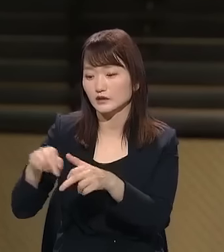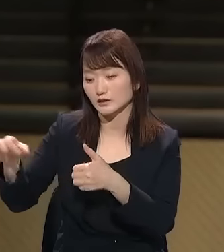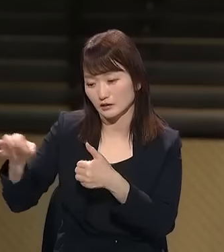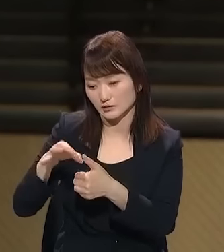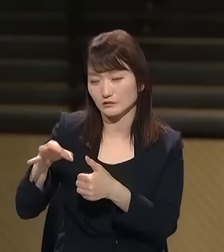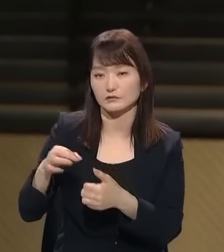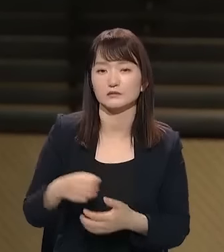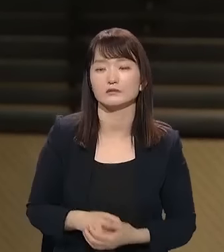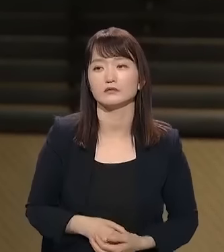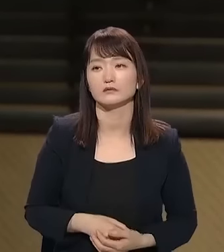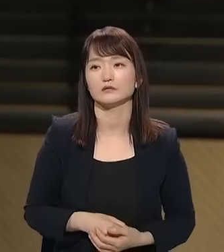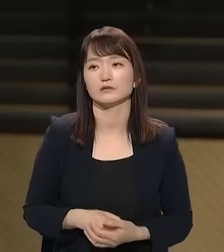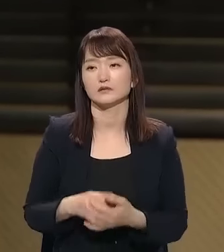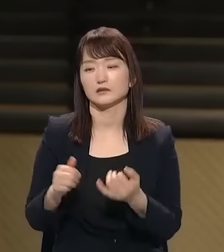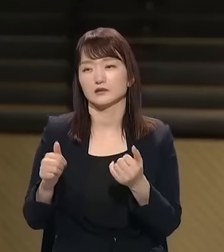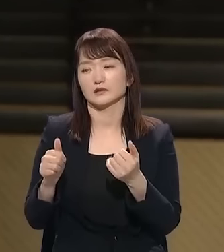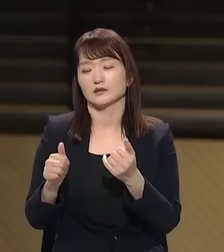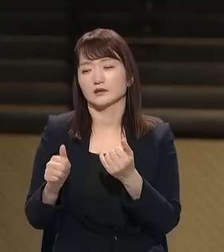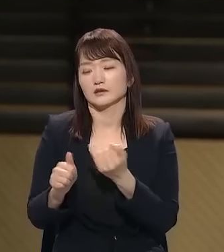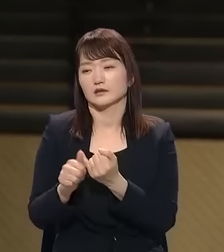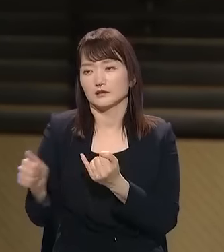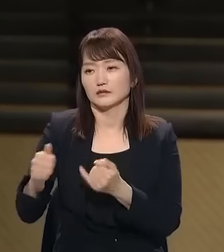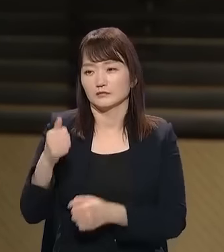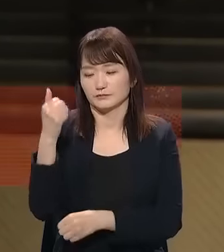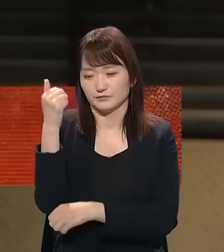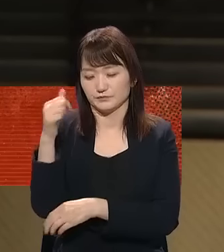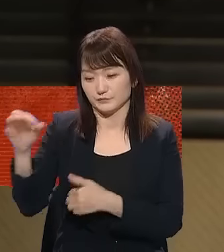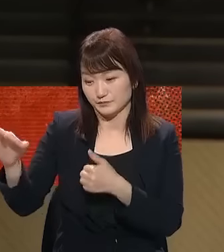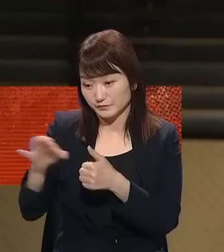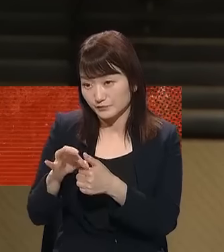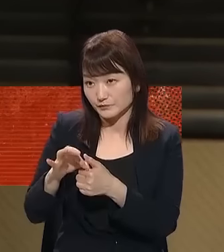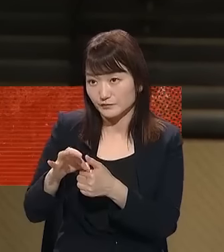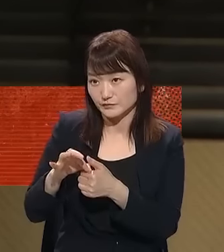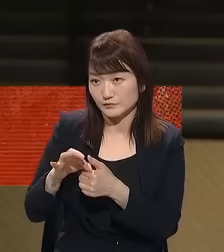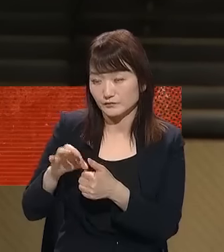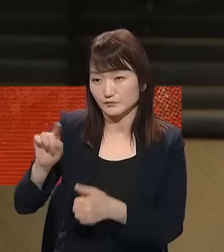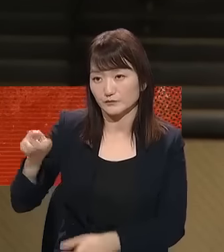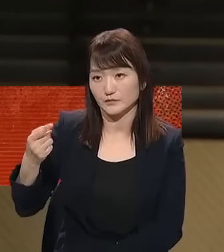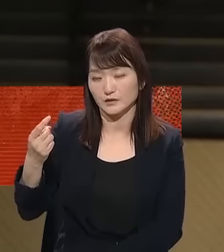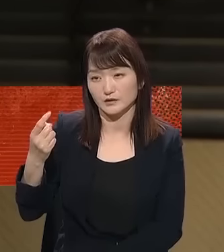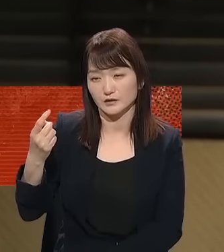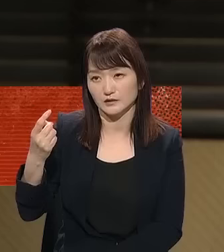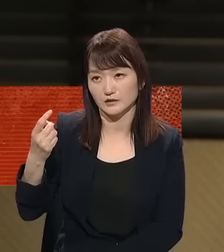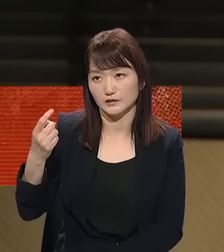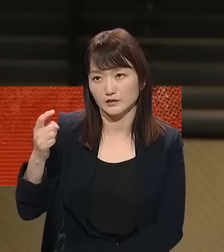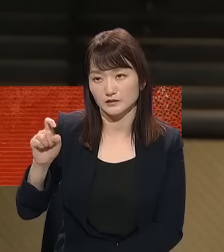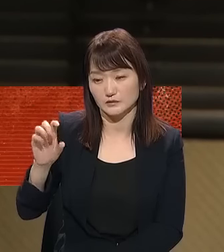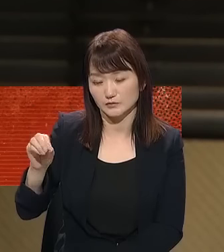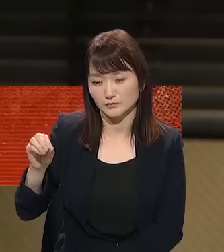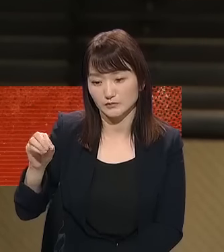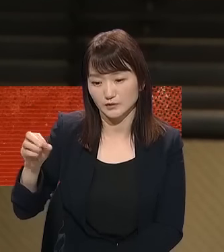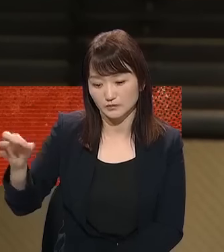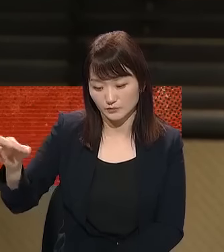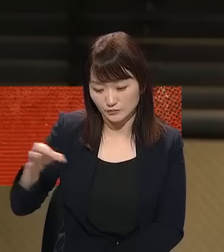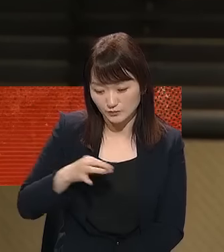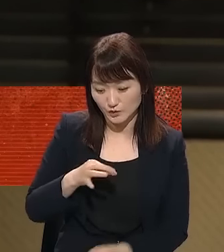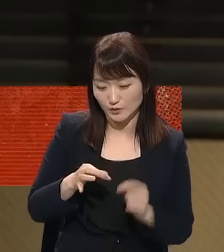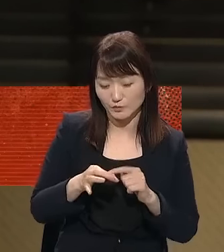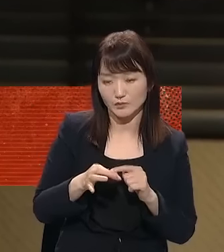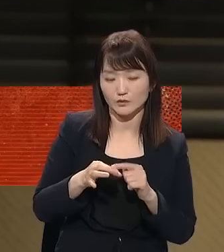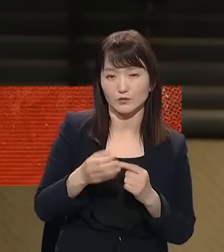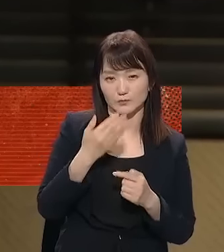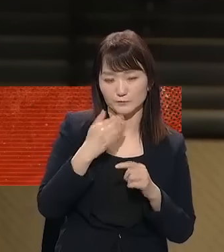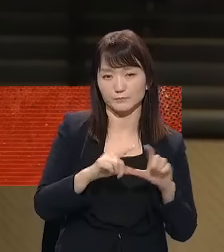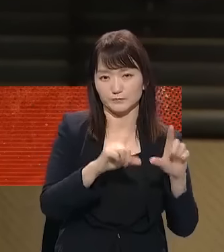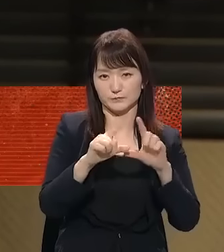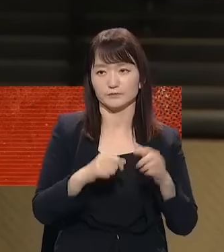거고요 또 남편이 기초생활 수급자에서 그 수급 얘기까지 나와서 한 110만 가량을 남편의 이름으로 나온 걸 다 받아서 살았던 겁니다